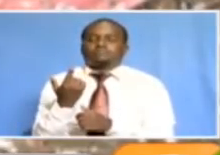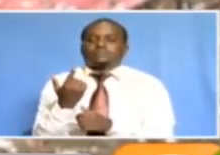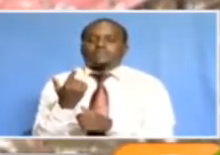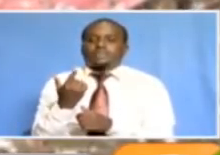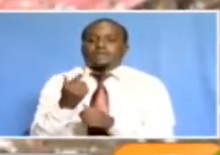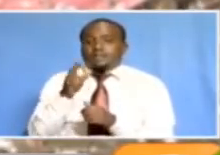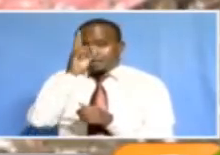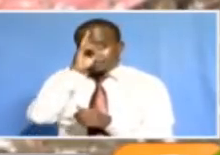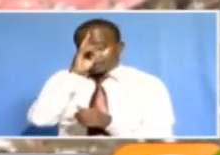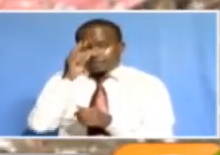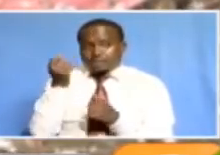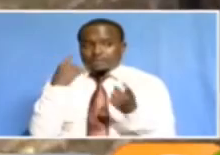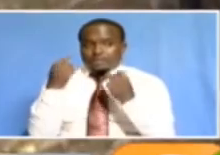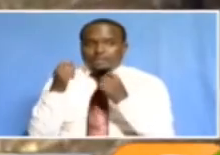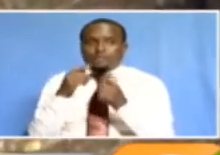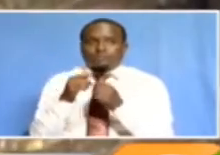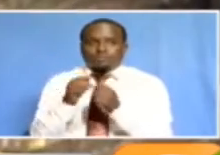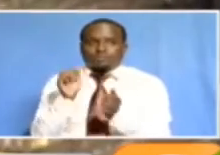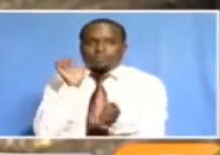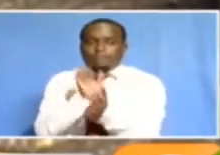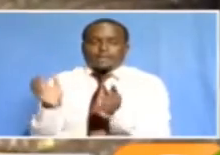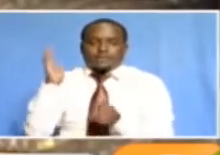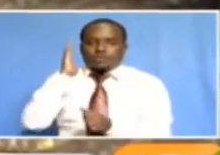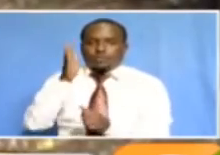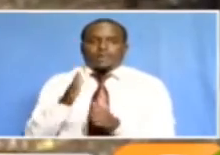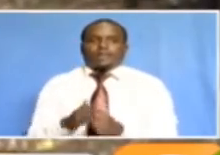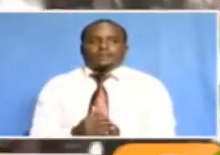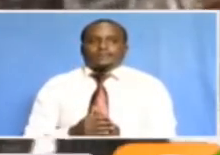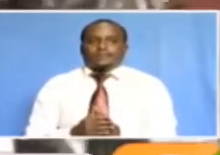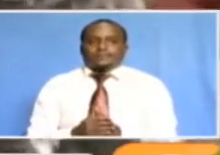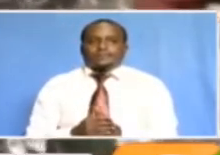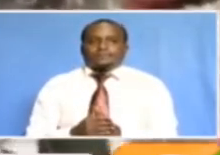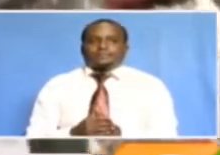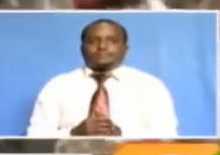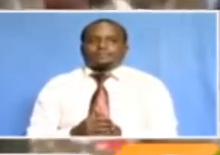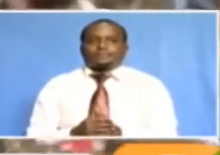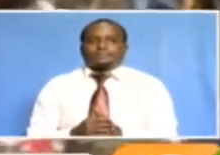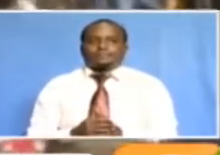Kericho kiko motoni. Enox Kolia, Runinga ya Citizen.